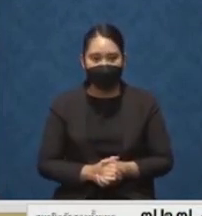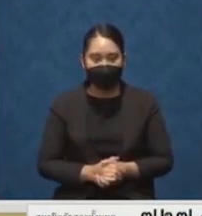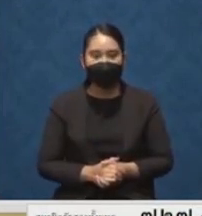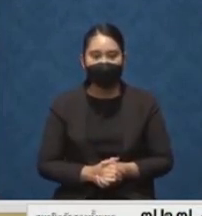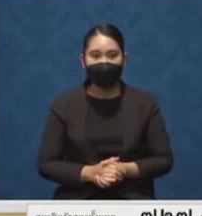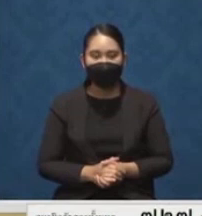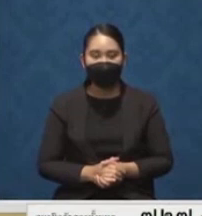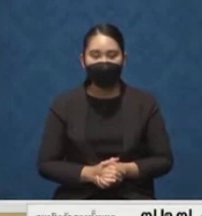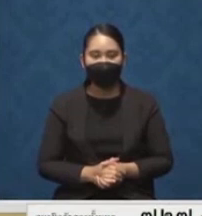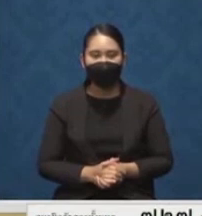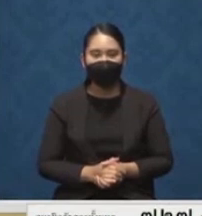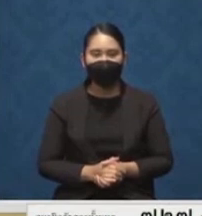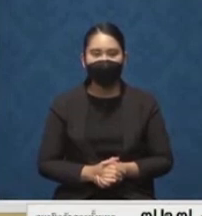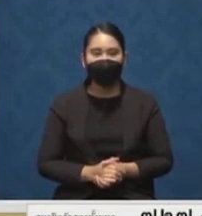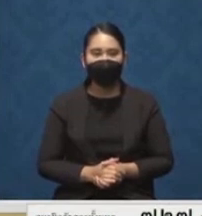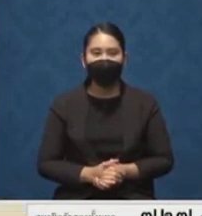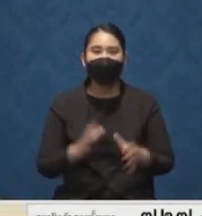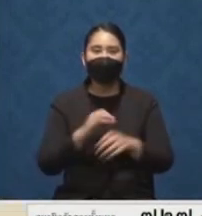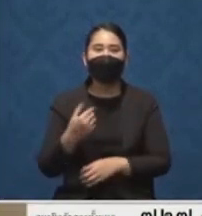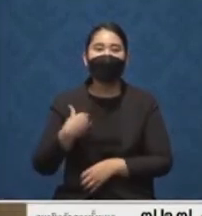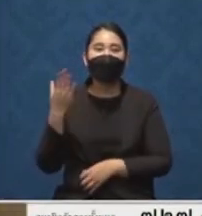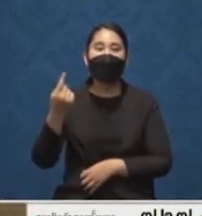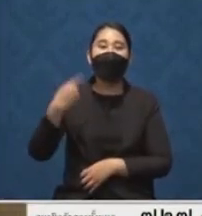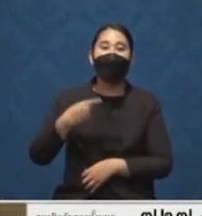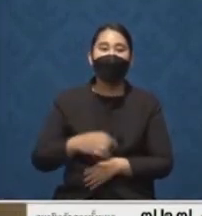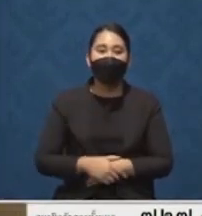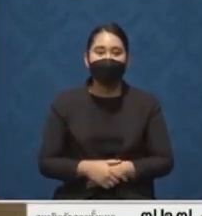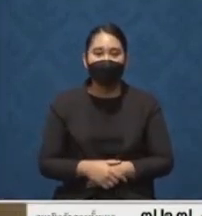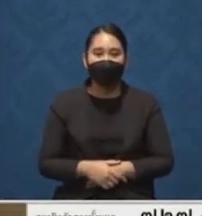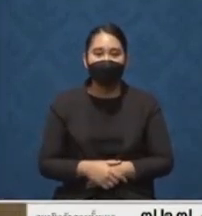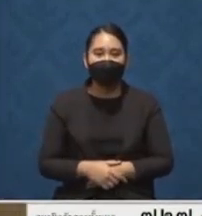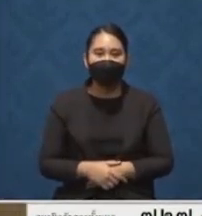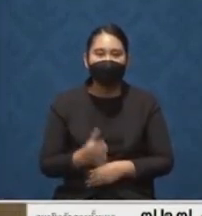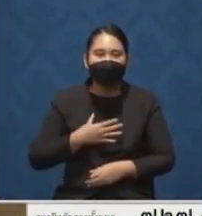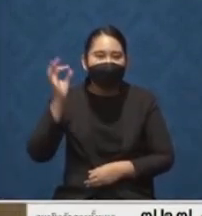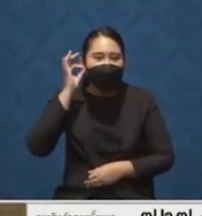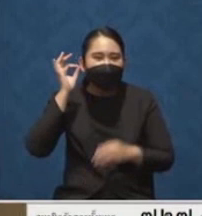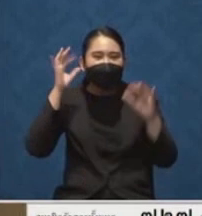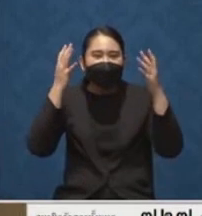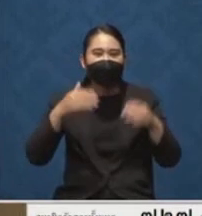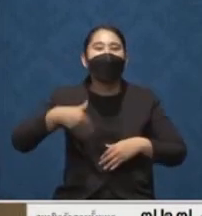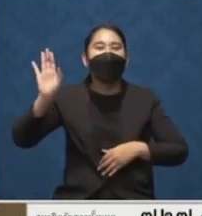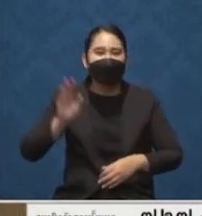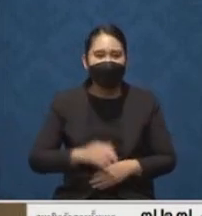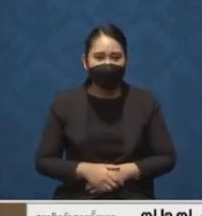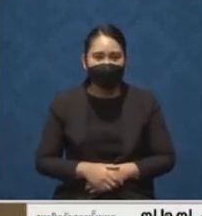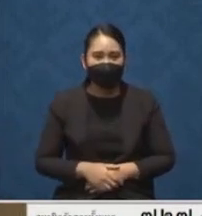านครับตกลงเมื่อกี้ที่เขาด่าผมเนี่ยนะครับ ผมไม่ได้ยินจริงๆครับแล้วเขาออกไปแล้ว